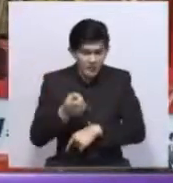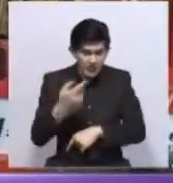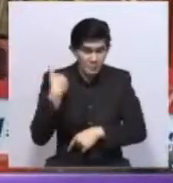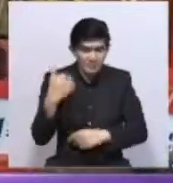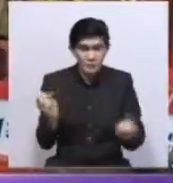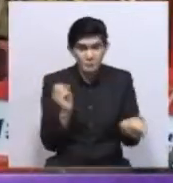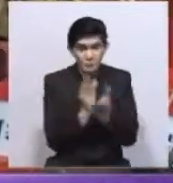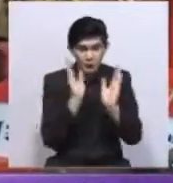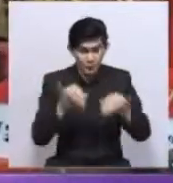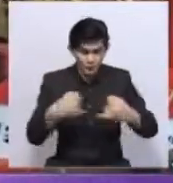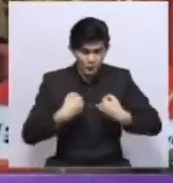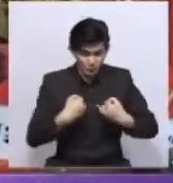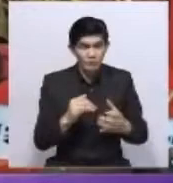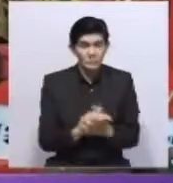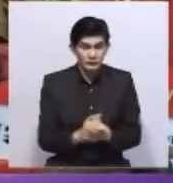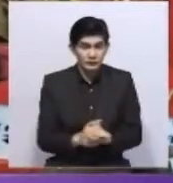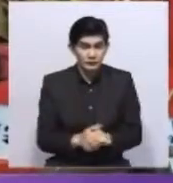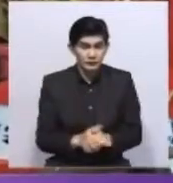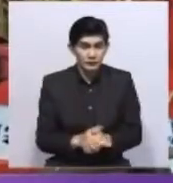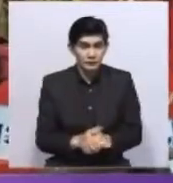ายจ้างในหลายๆด้านค่ะ